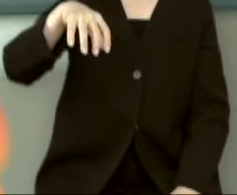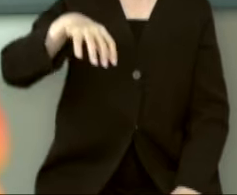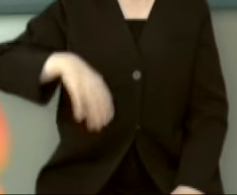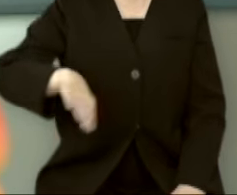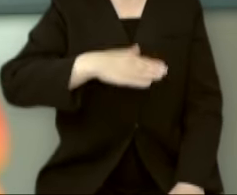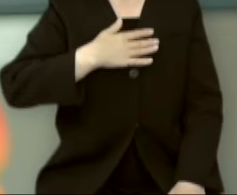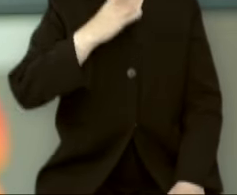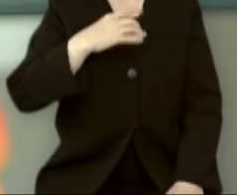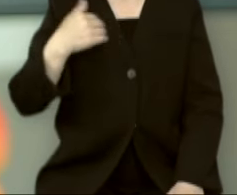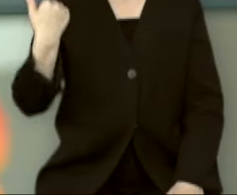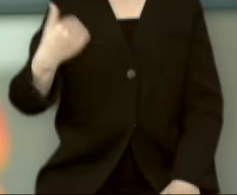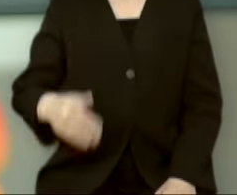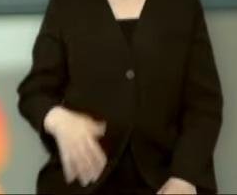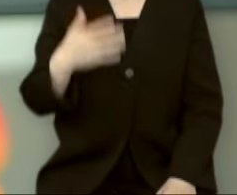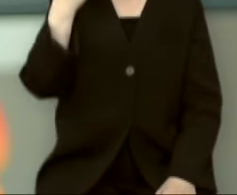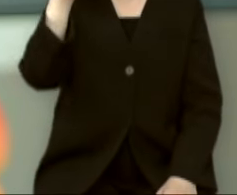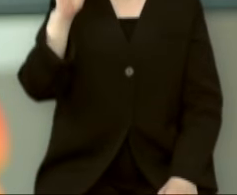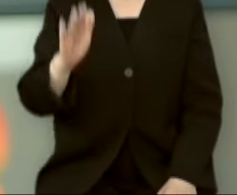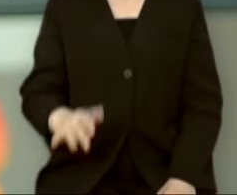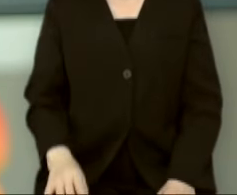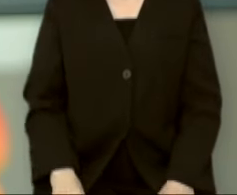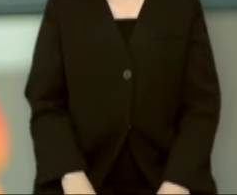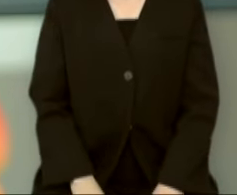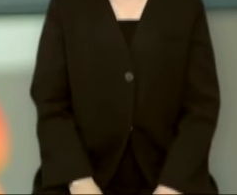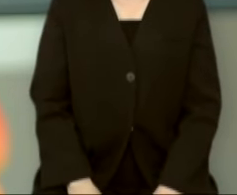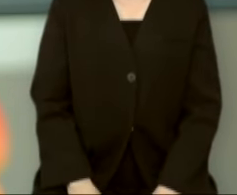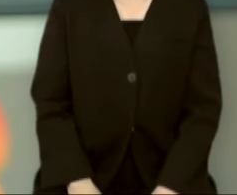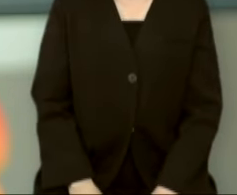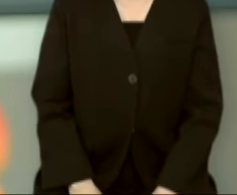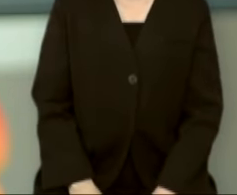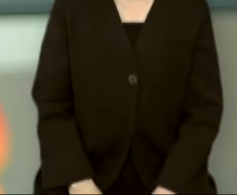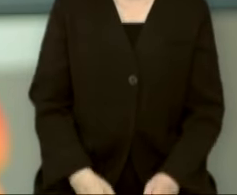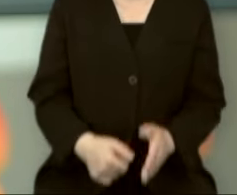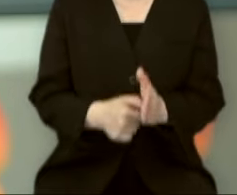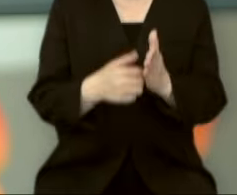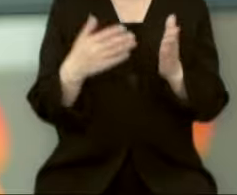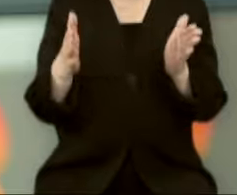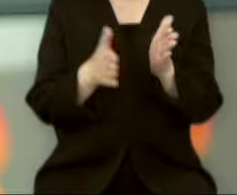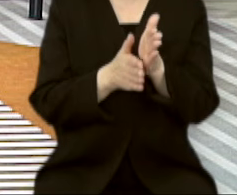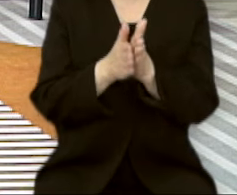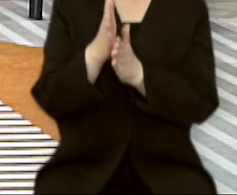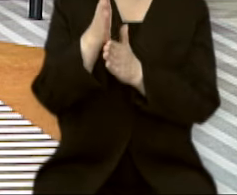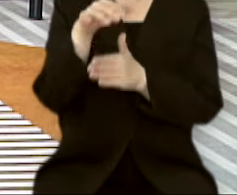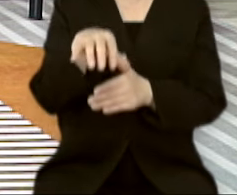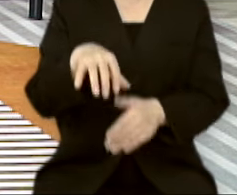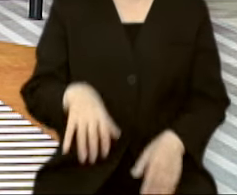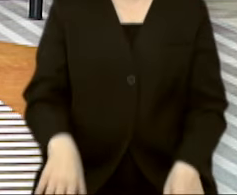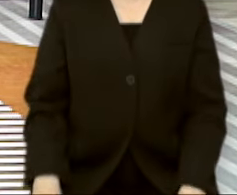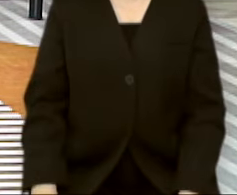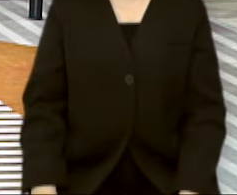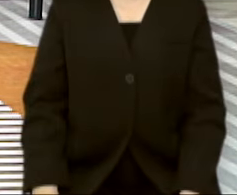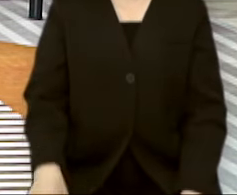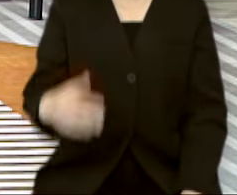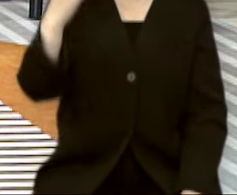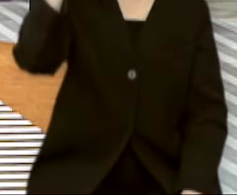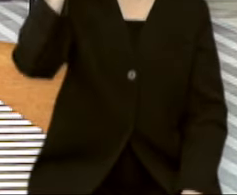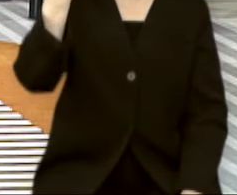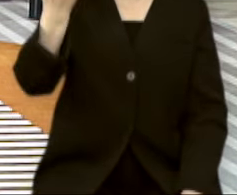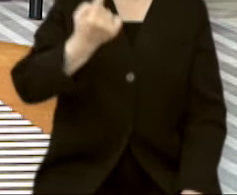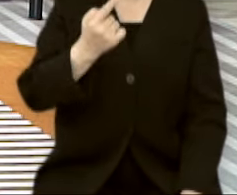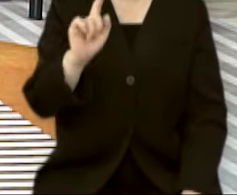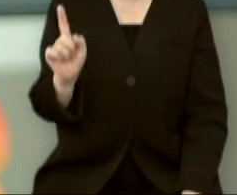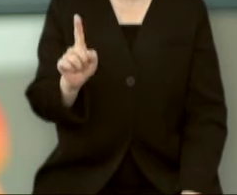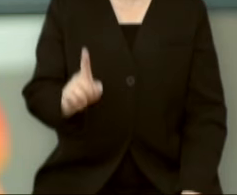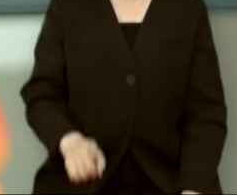저희만 몰랐네요. 생소하다고 생각을 했는데 네. 아주 유명한 도시네요. 그러면 지금 한국에는 어떤 일로